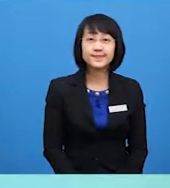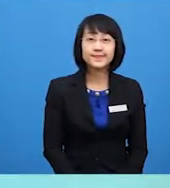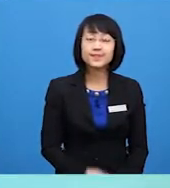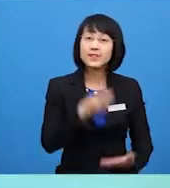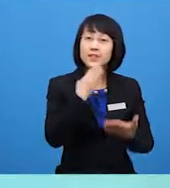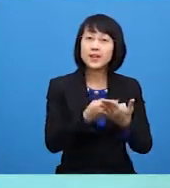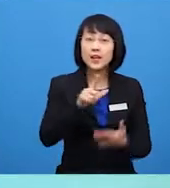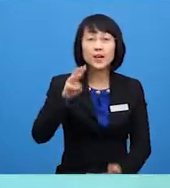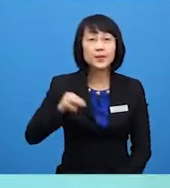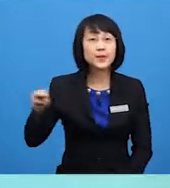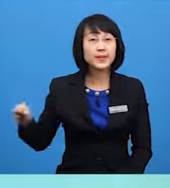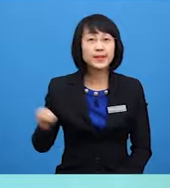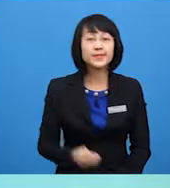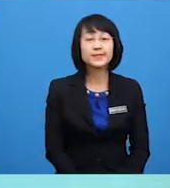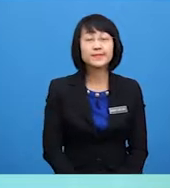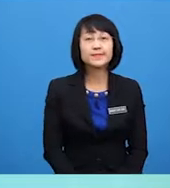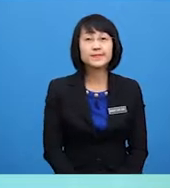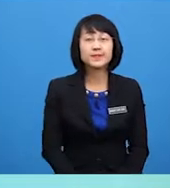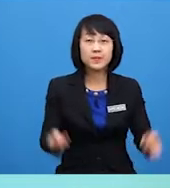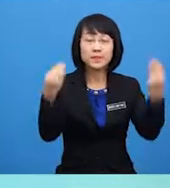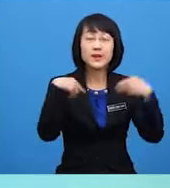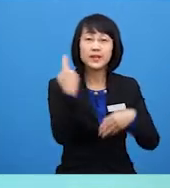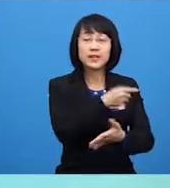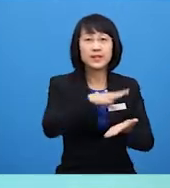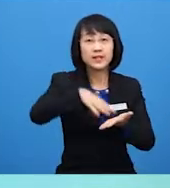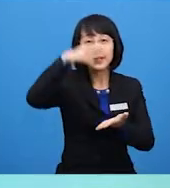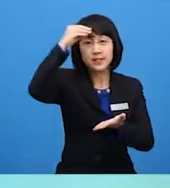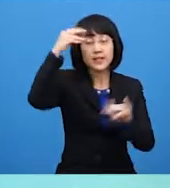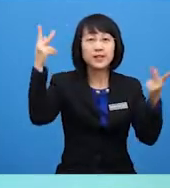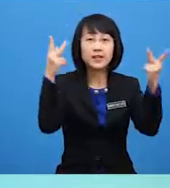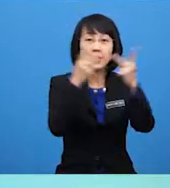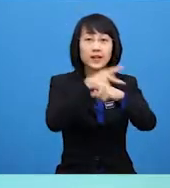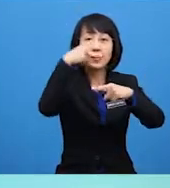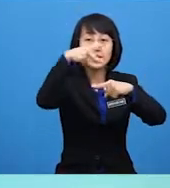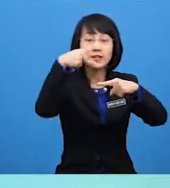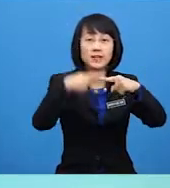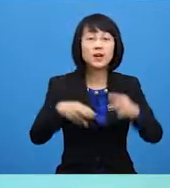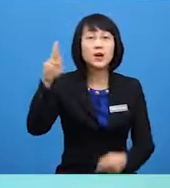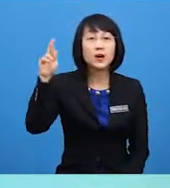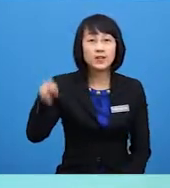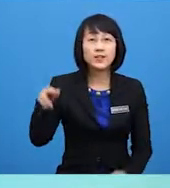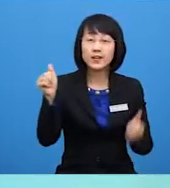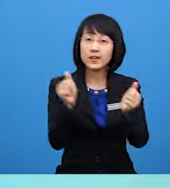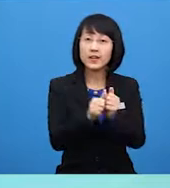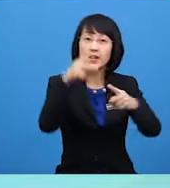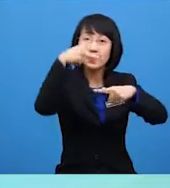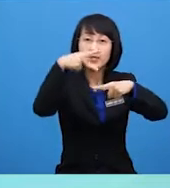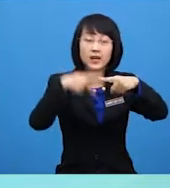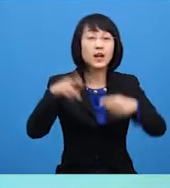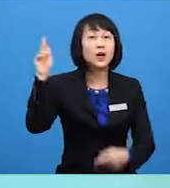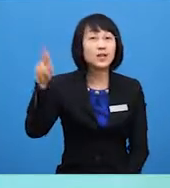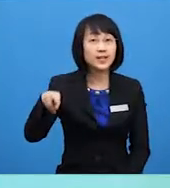Baiklah murid-murid, mari kita belajar darab pecahan wajar dengan pecahan wajar.